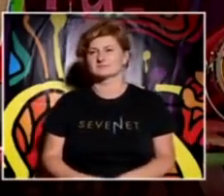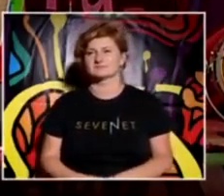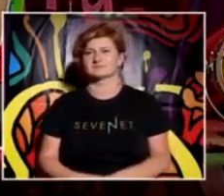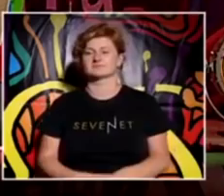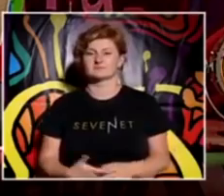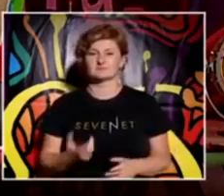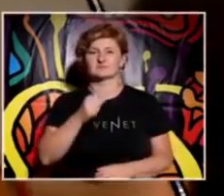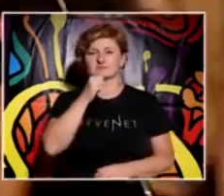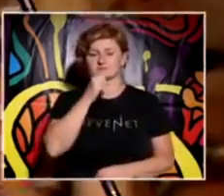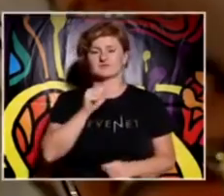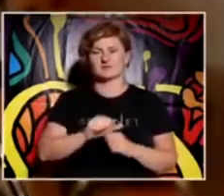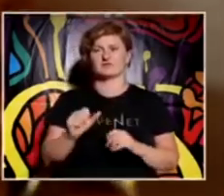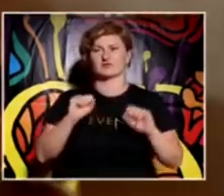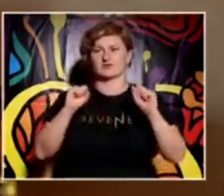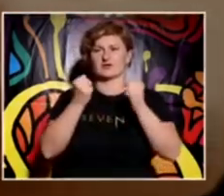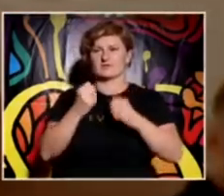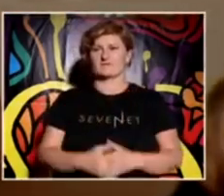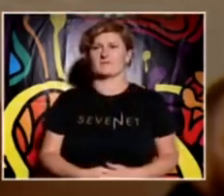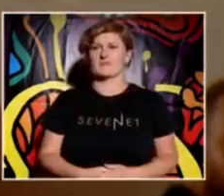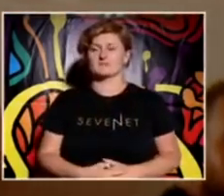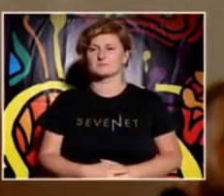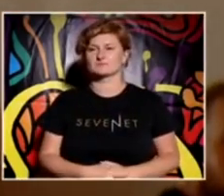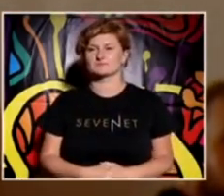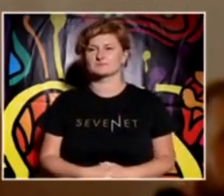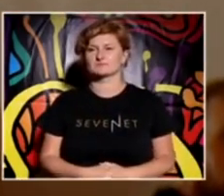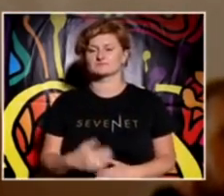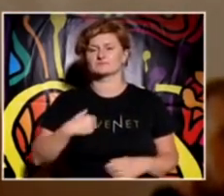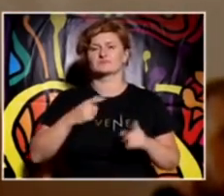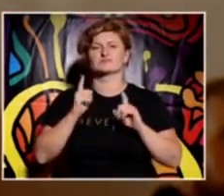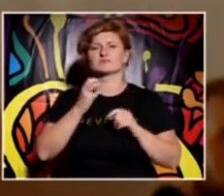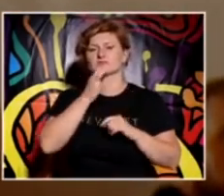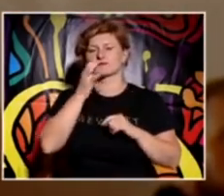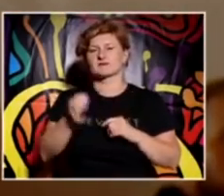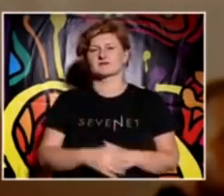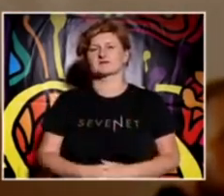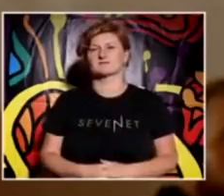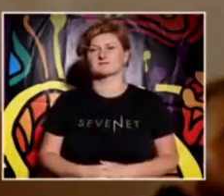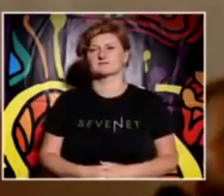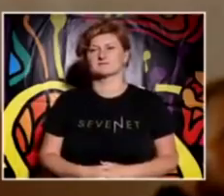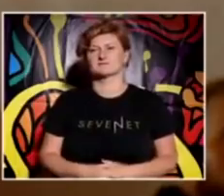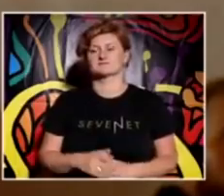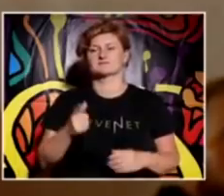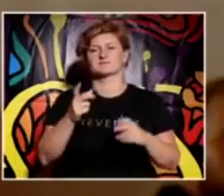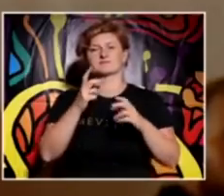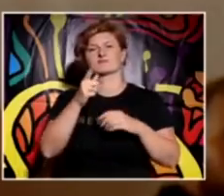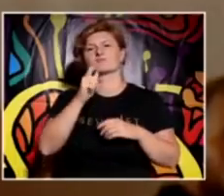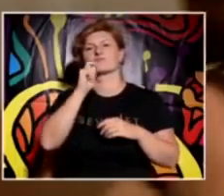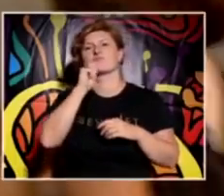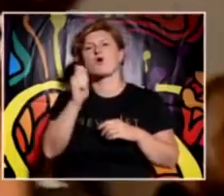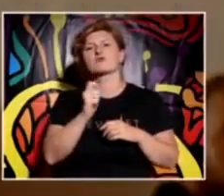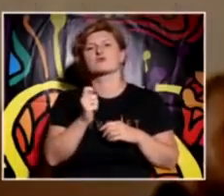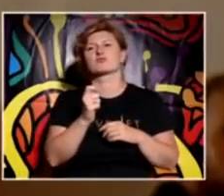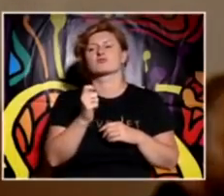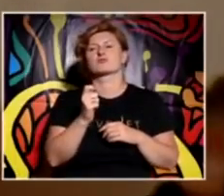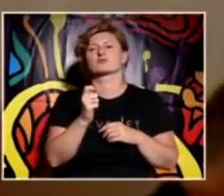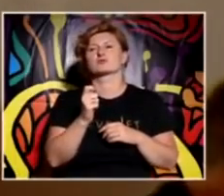Raz, dwa. Raz. O. Dwa. Jesteś. Ja mam szybkie pytanie. W czasie podróży ile czasu procentowo